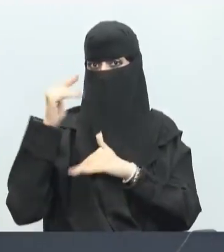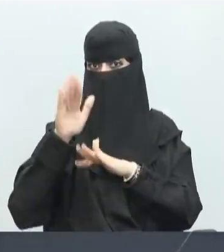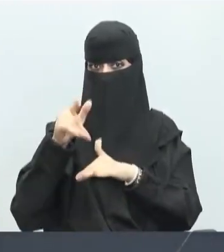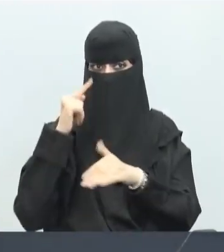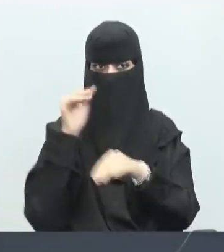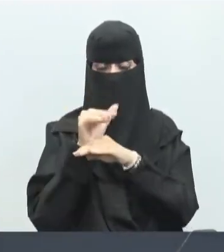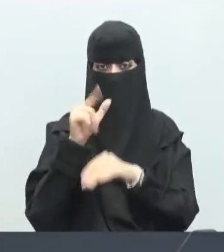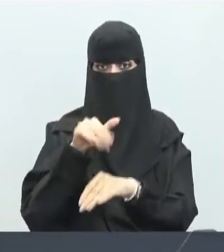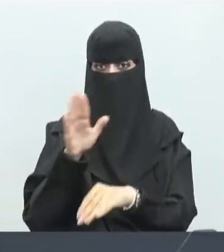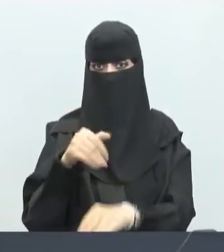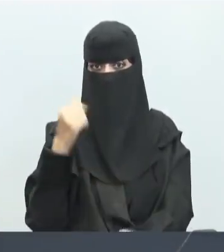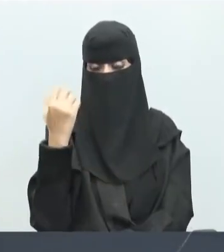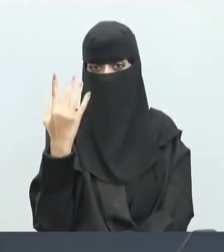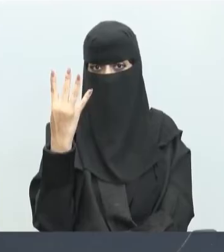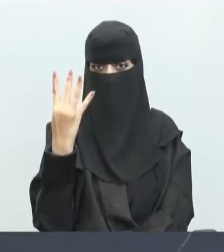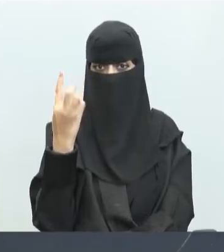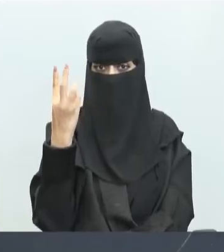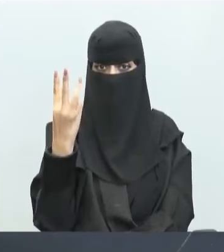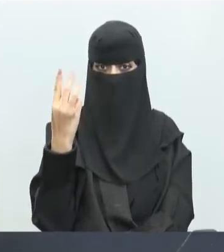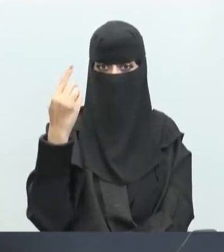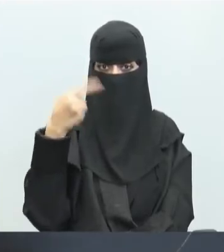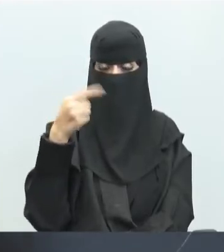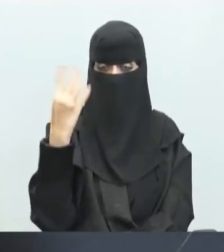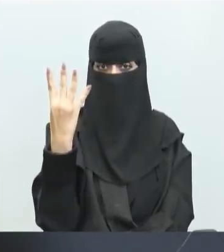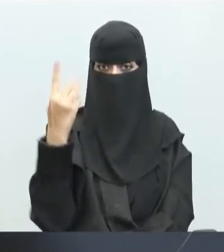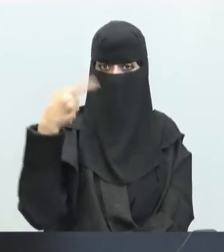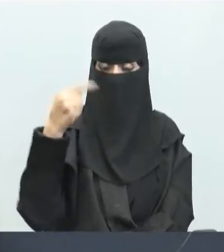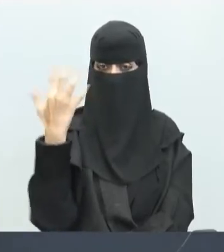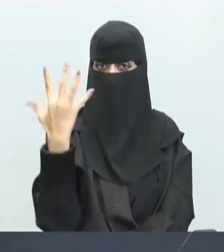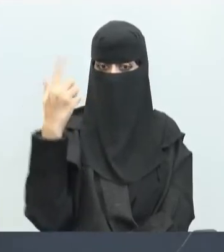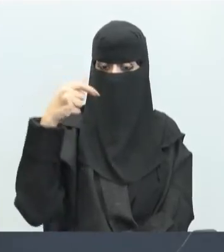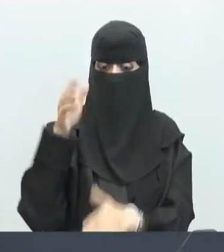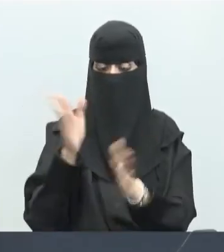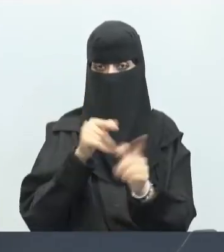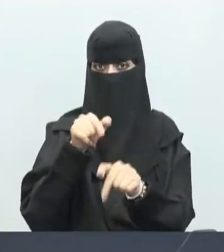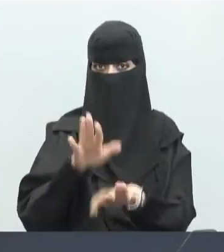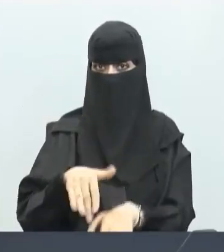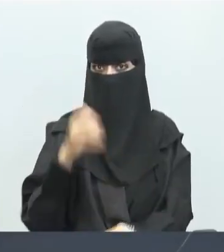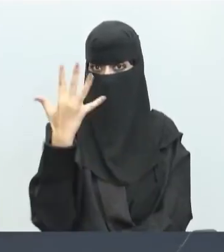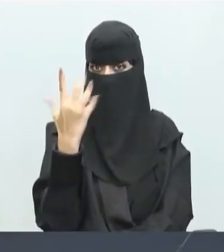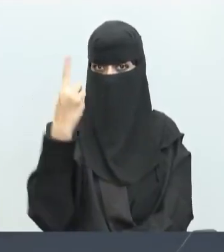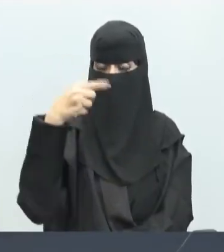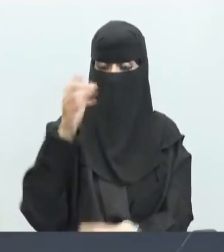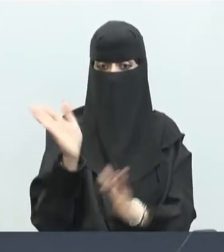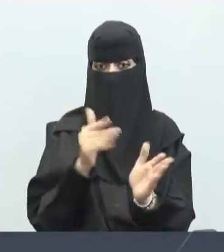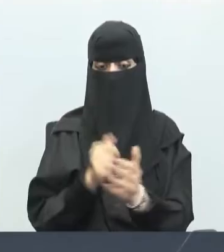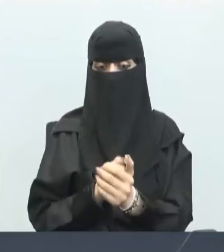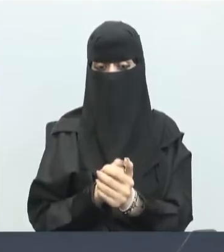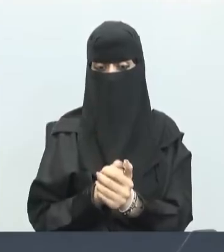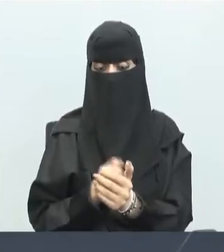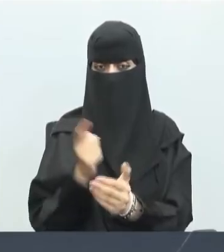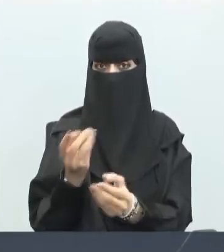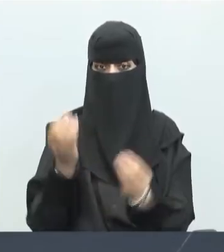الاعداد 13 و14 و15 اذن لديه هنا 15 نضيفي لها قطعه